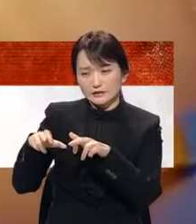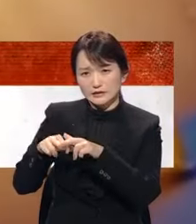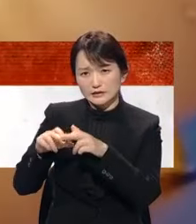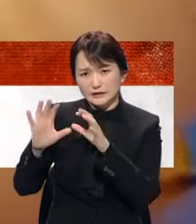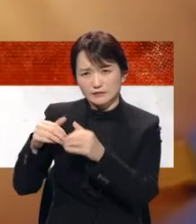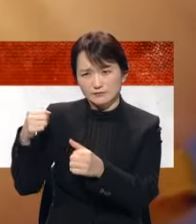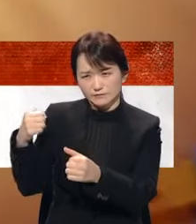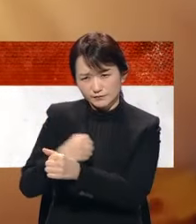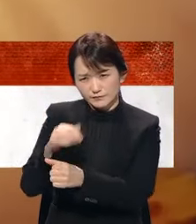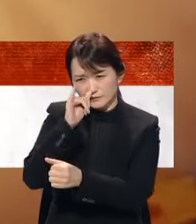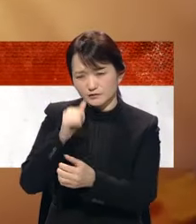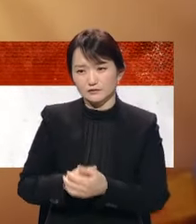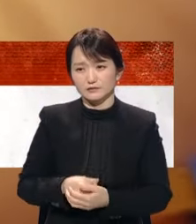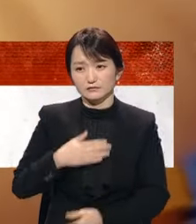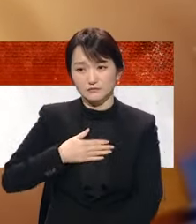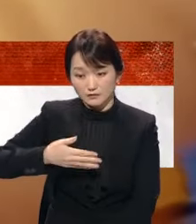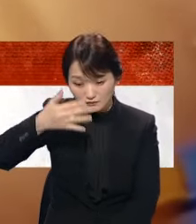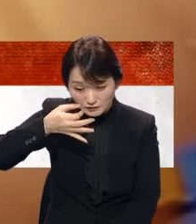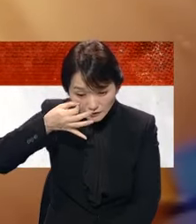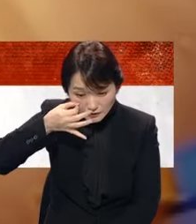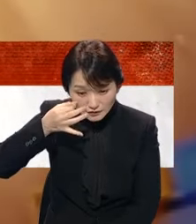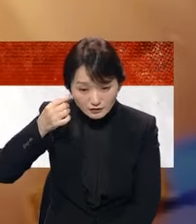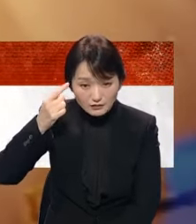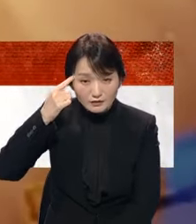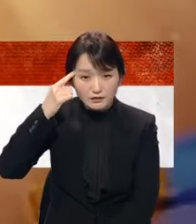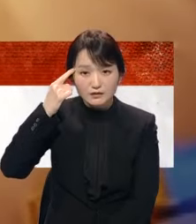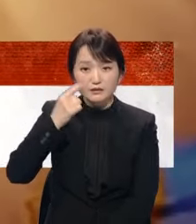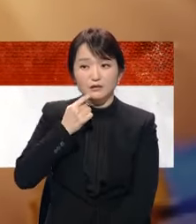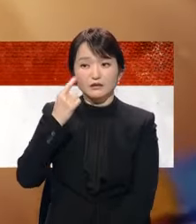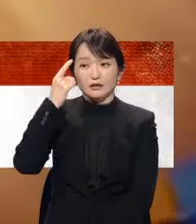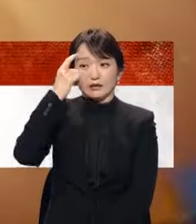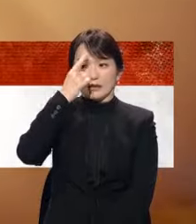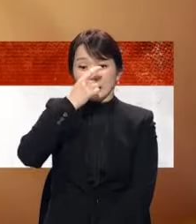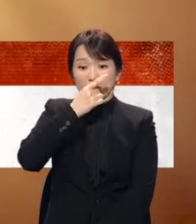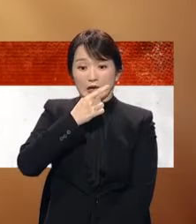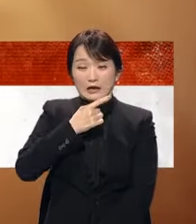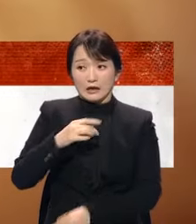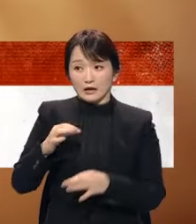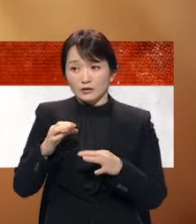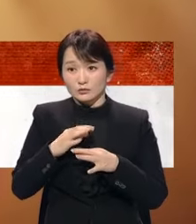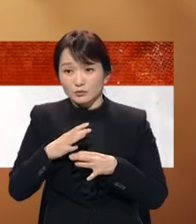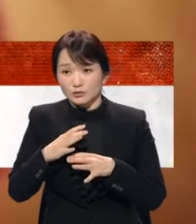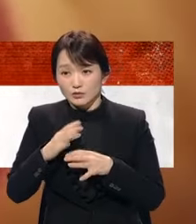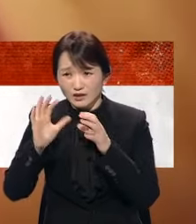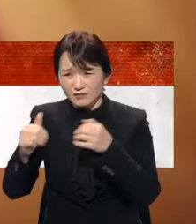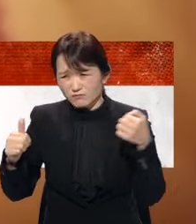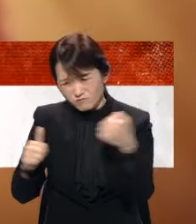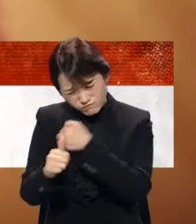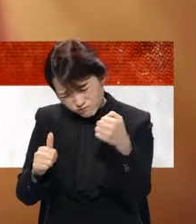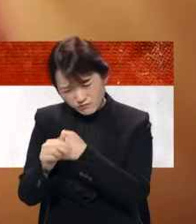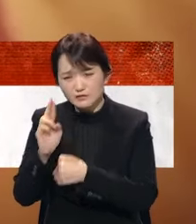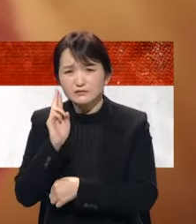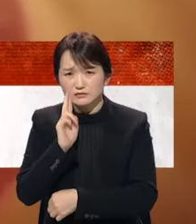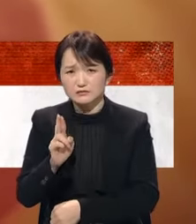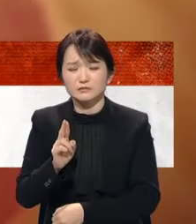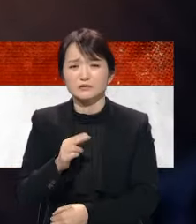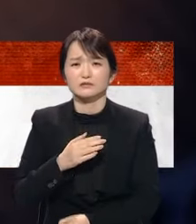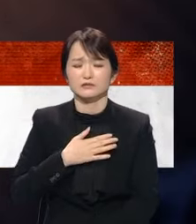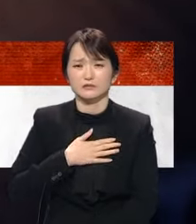저는 영상 보면서 거의 뭐 정신이 혼미해지고 막 거의 뭐 까무러칠 정도로 애를 많이 때려놔가지고 너무